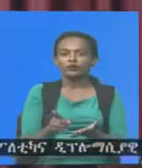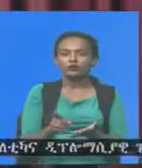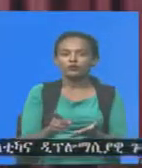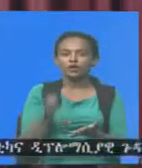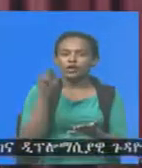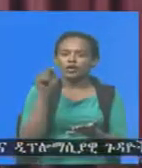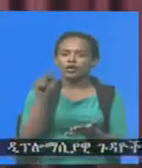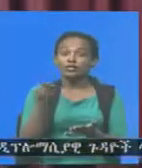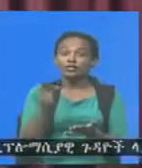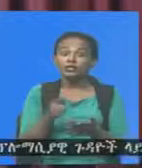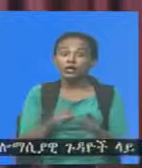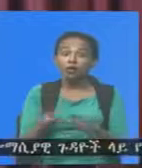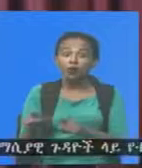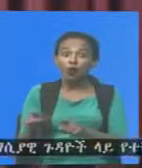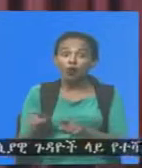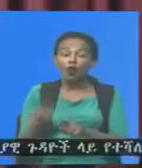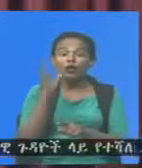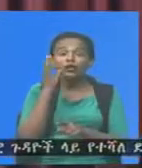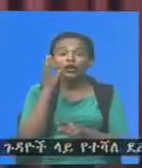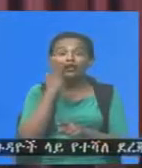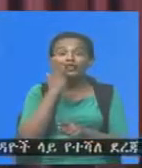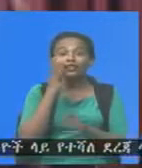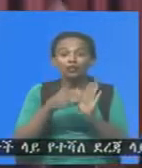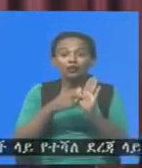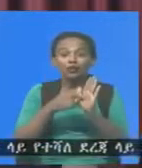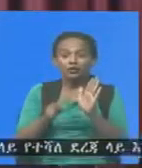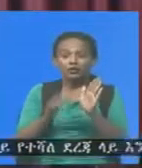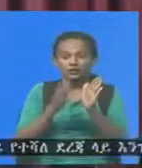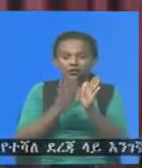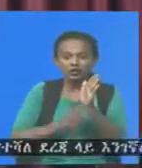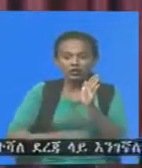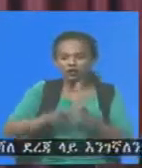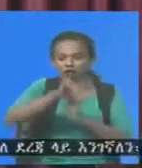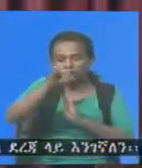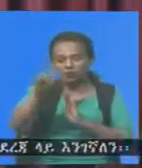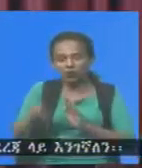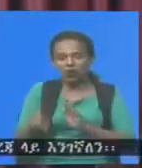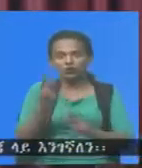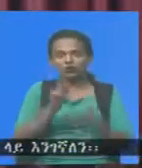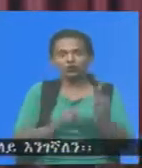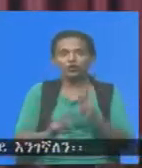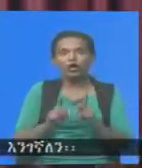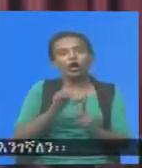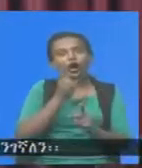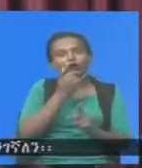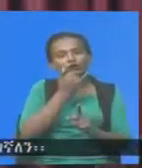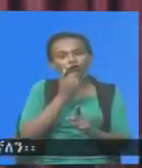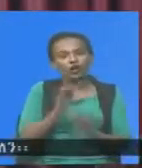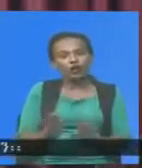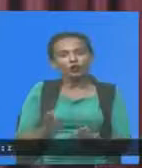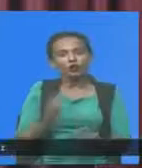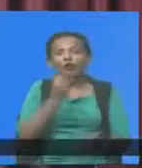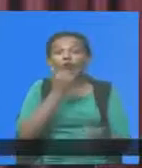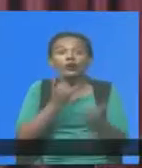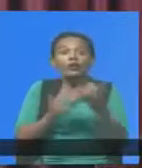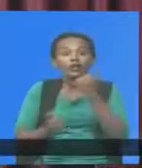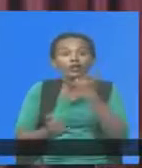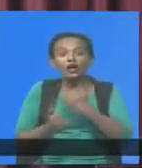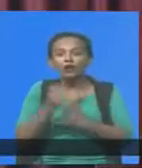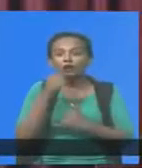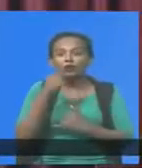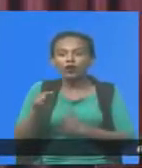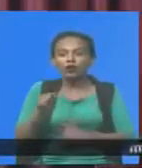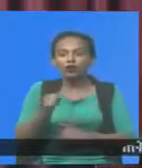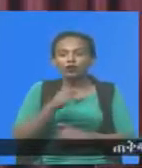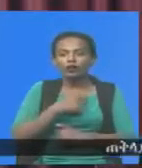ለዚህ ደግሞ ኢህአደግ በግልጽ ይቅርታ ጠይቋል ህዝቡን አጥፍቻለሁ በድያለሁ ብሎ። እኔንም